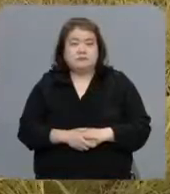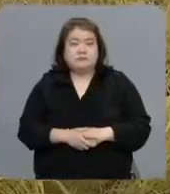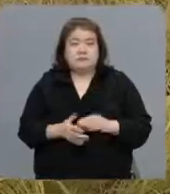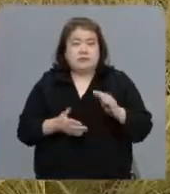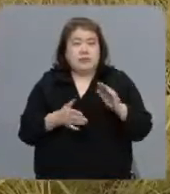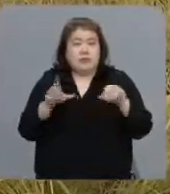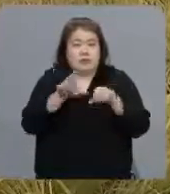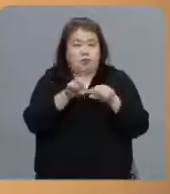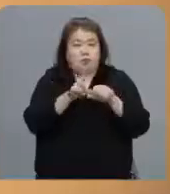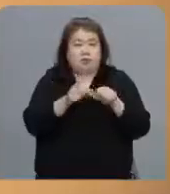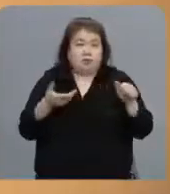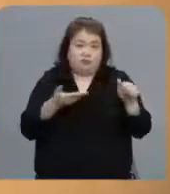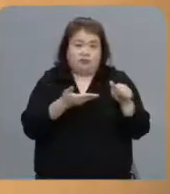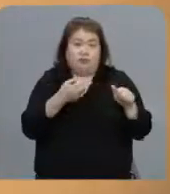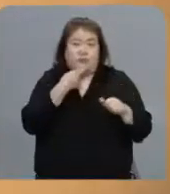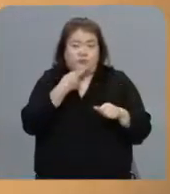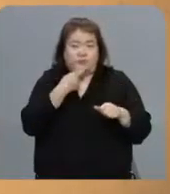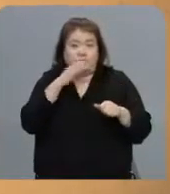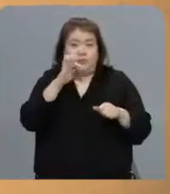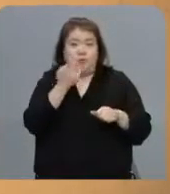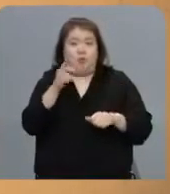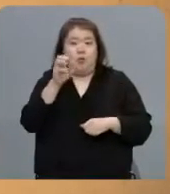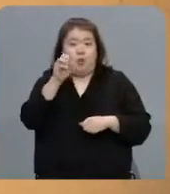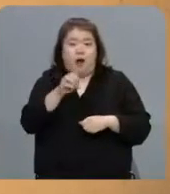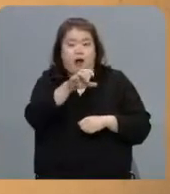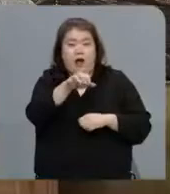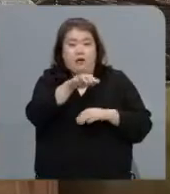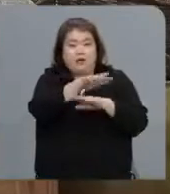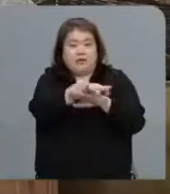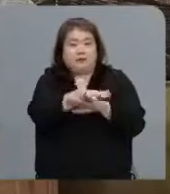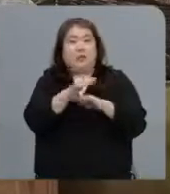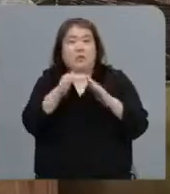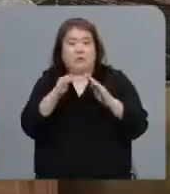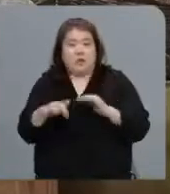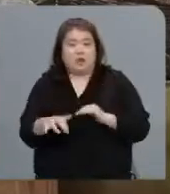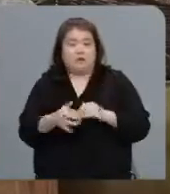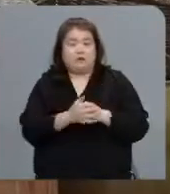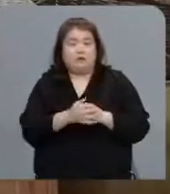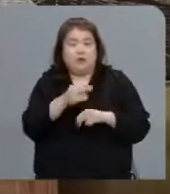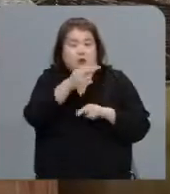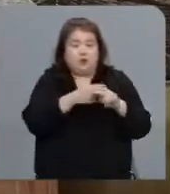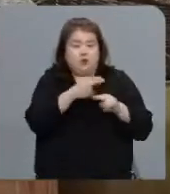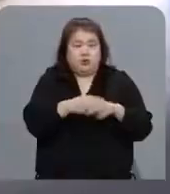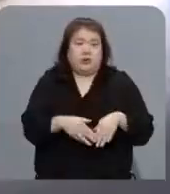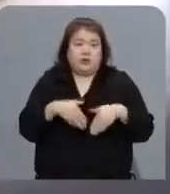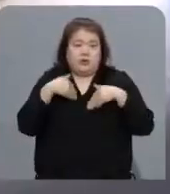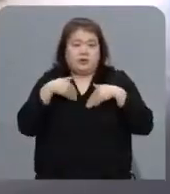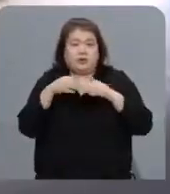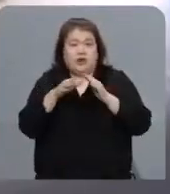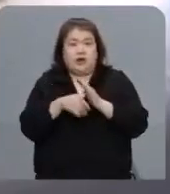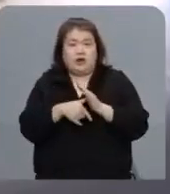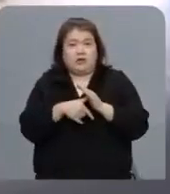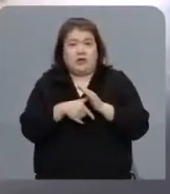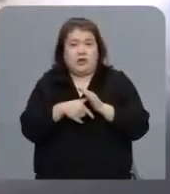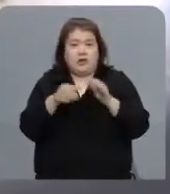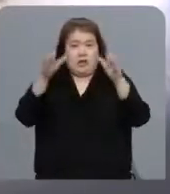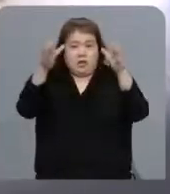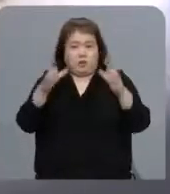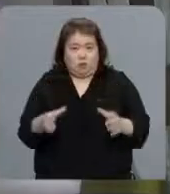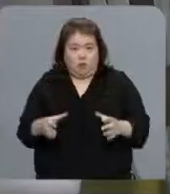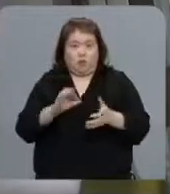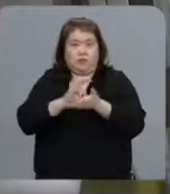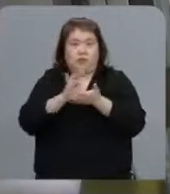도시가스 공급 망 이 없는 포항 대송면 의한 주택입니다 요리나 난방을 할 때 lp 가 스와 전기를